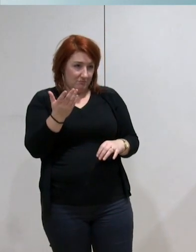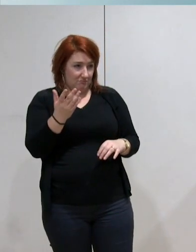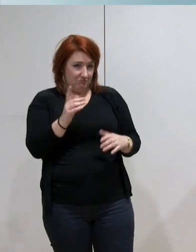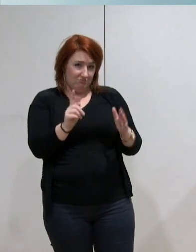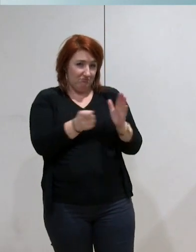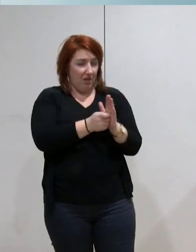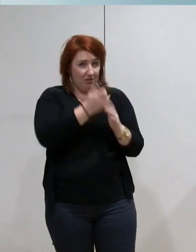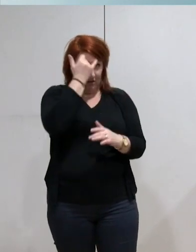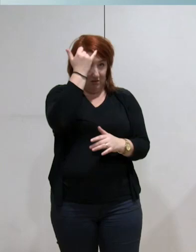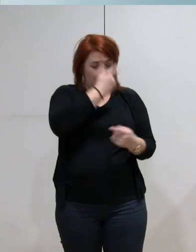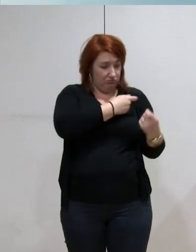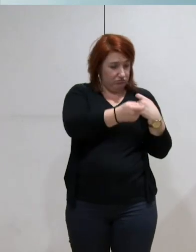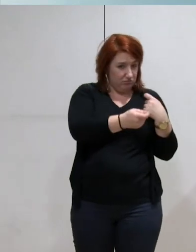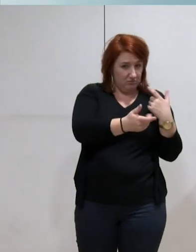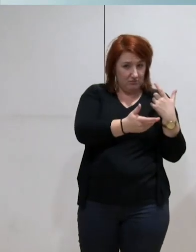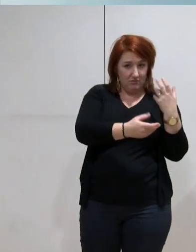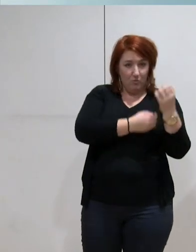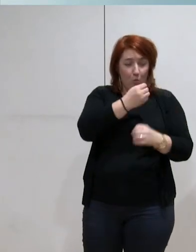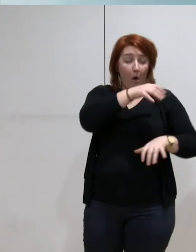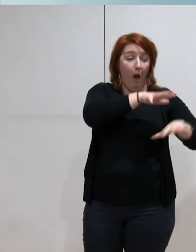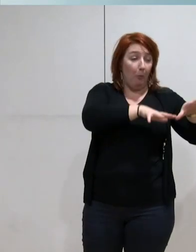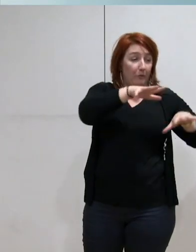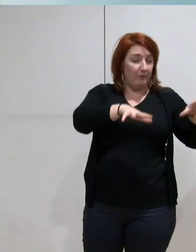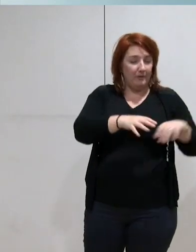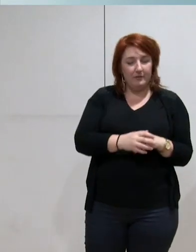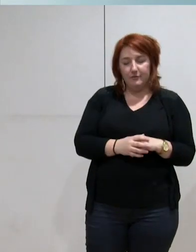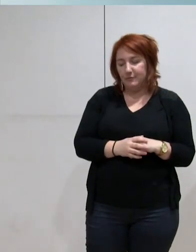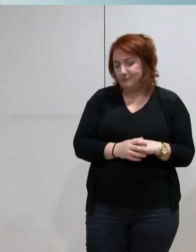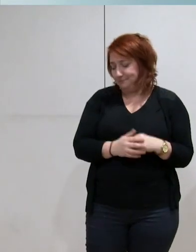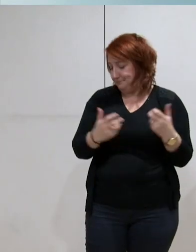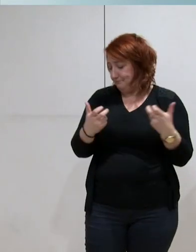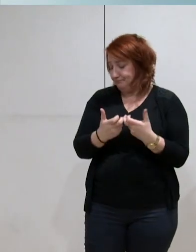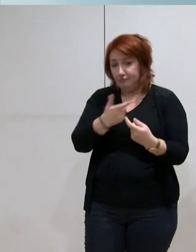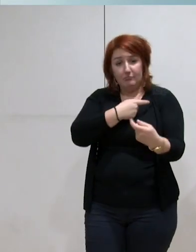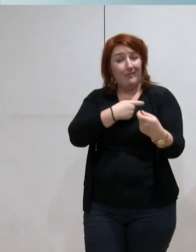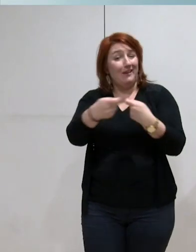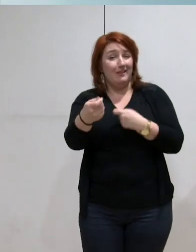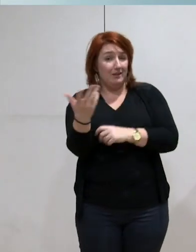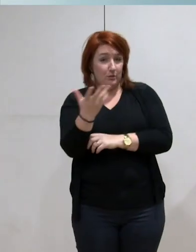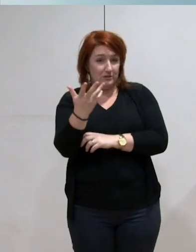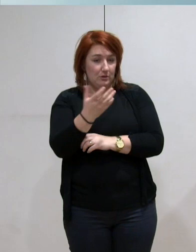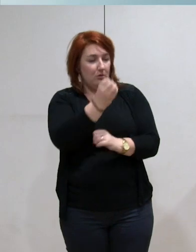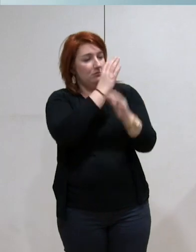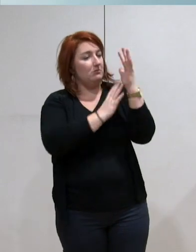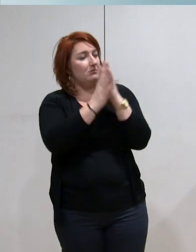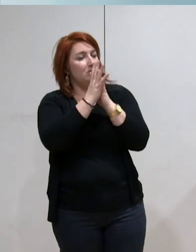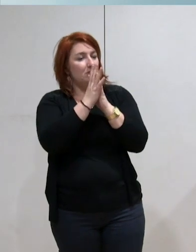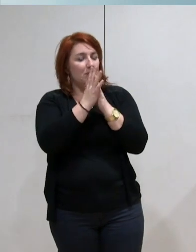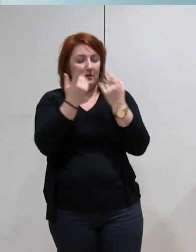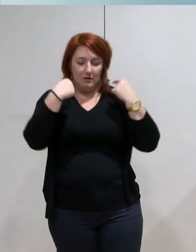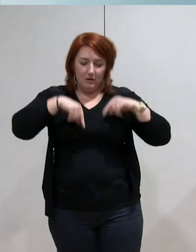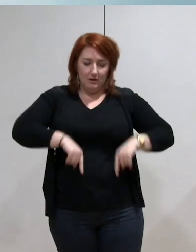ce qui est inadéqui par exemple c'est de dire que la baisse de de dotation de l'État est